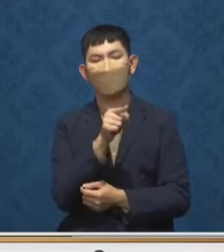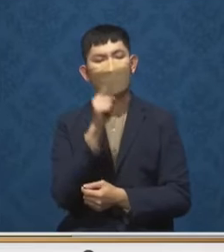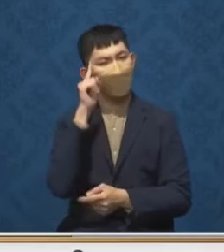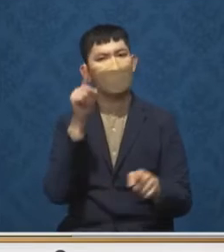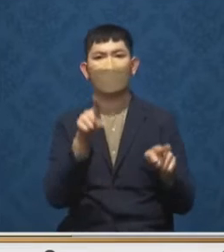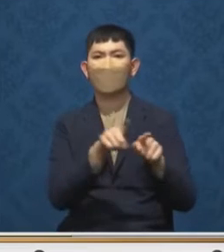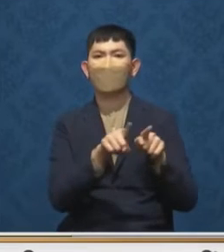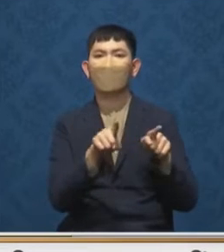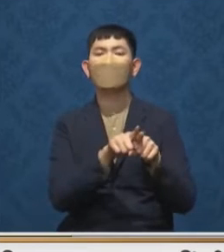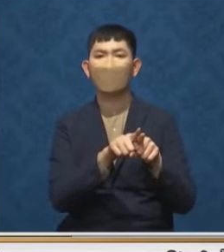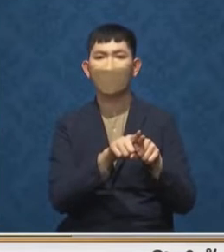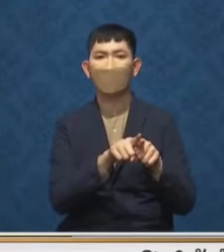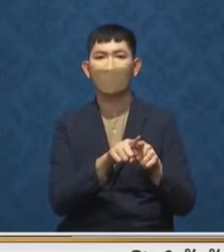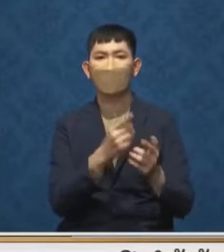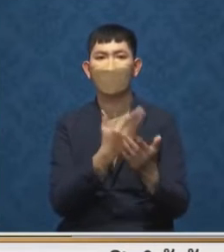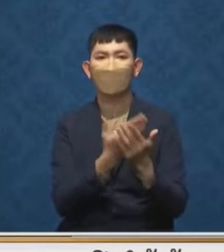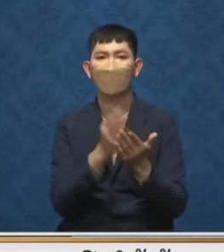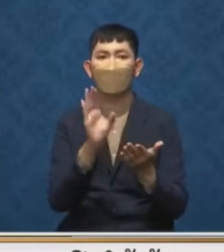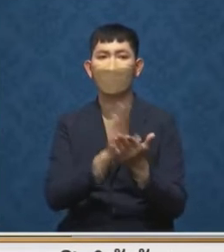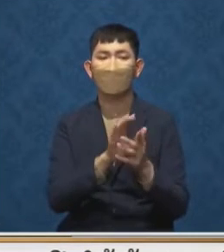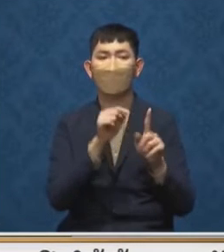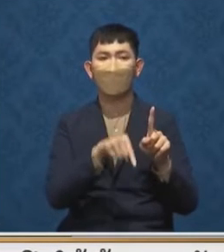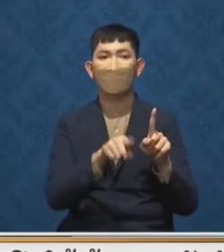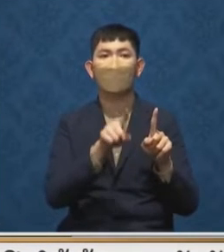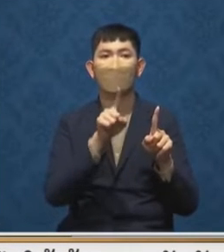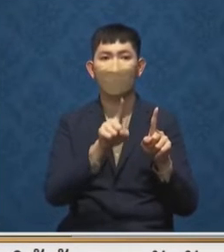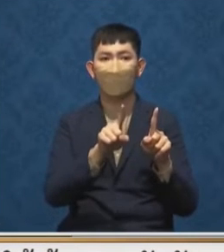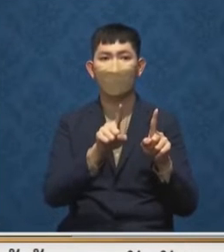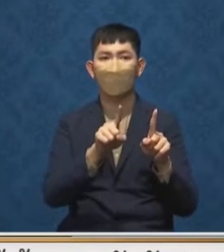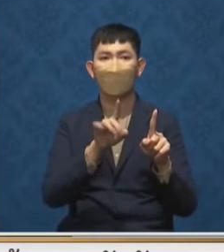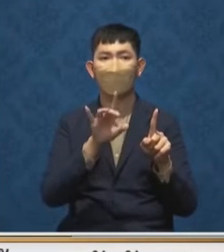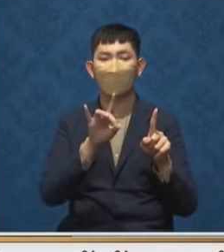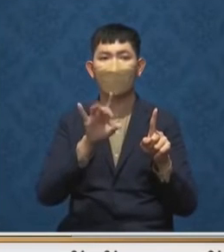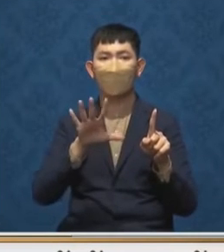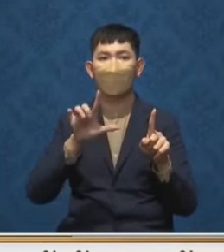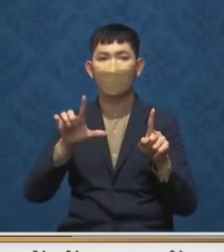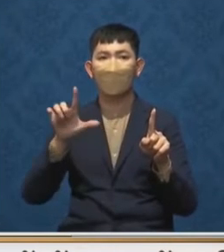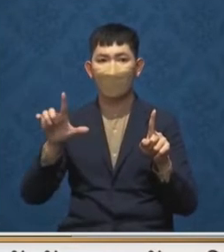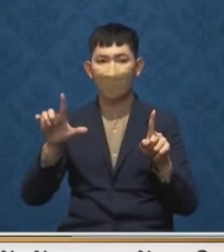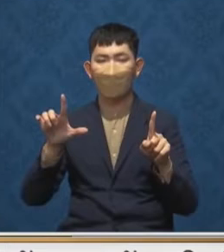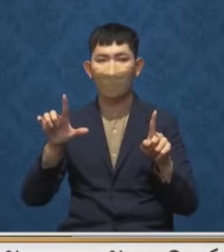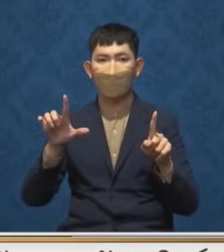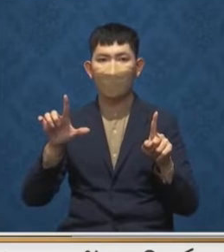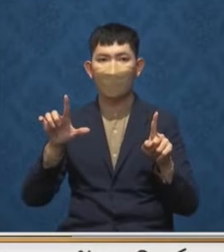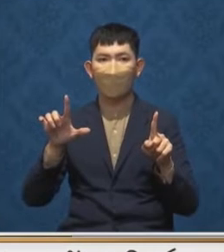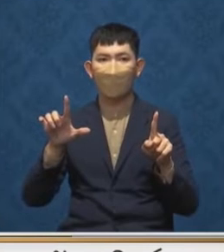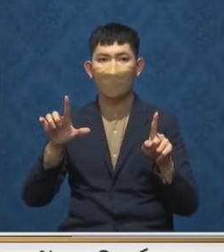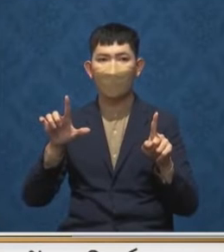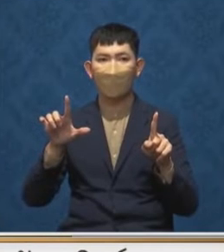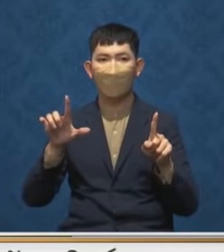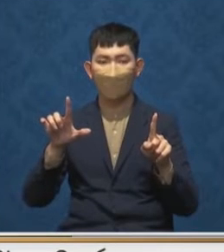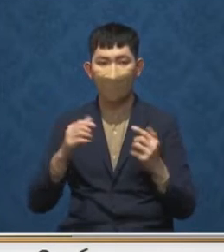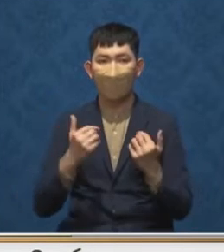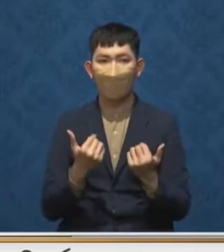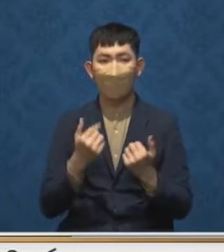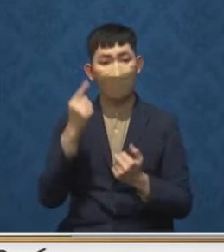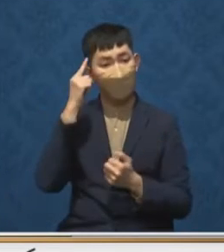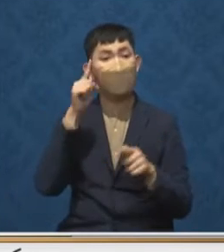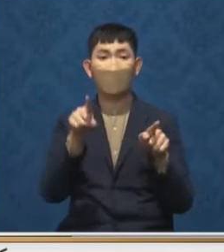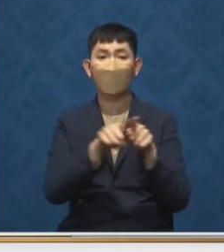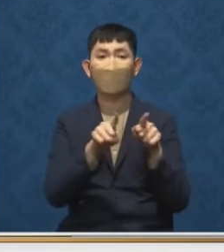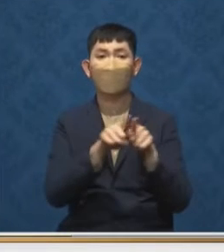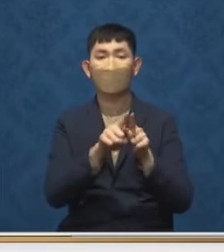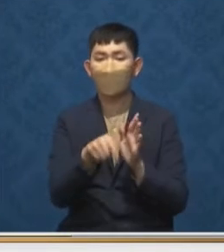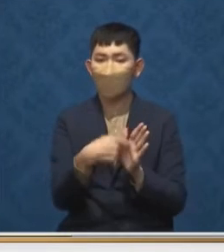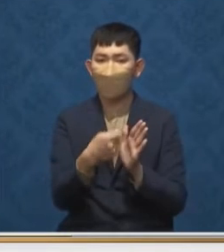กับวงเงินที่ตั้งไว้ก็คือ 1.185 ล้านล้านบาทนะครับการที่เห็นด้วยนั้นน่ะไม่ใช่เป็นเพราะ